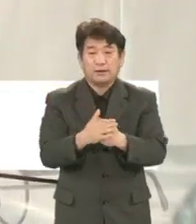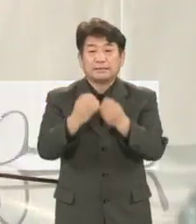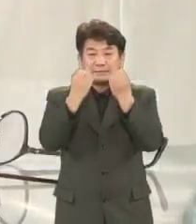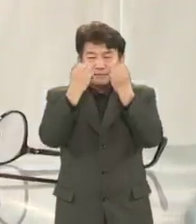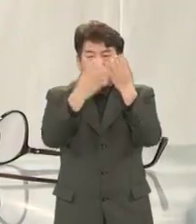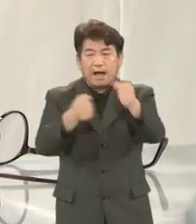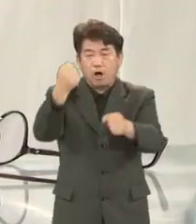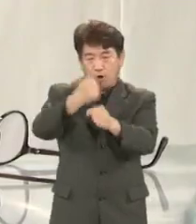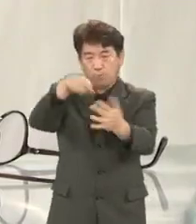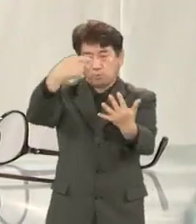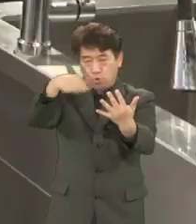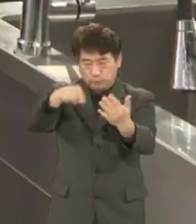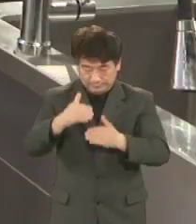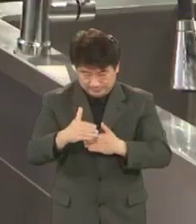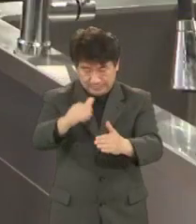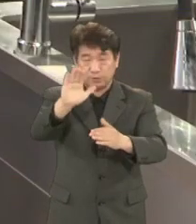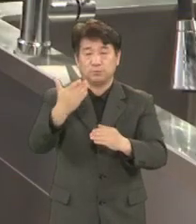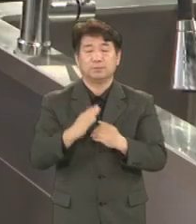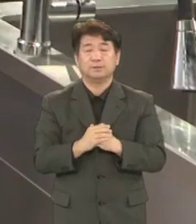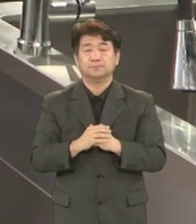리모델링과 창업교육 등을 진행하기로 했습니다